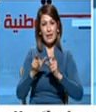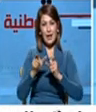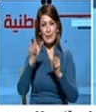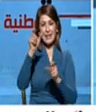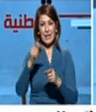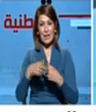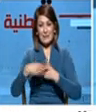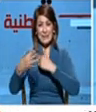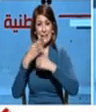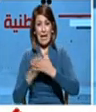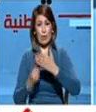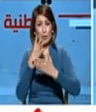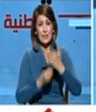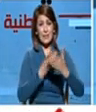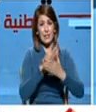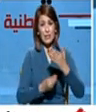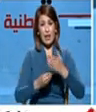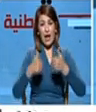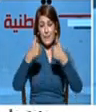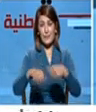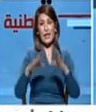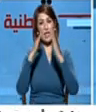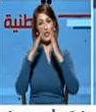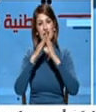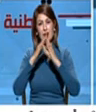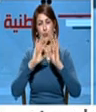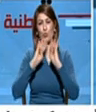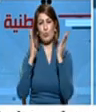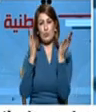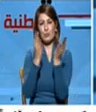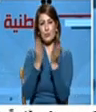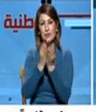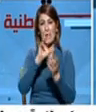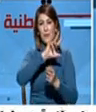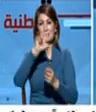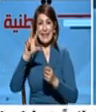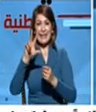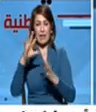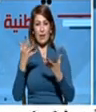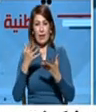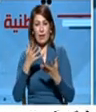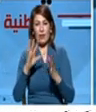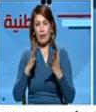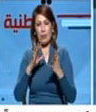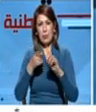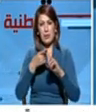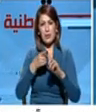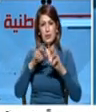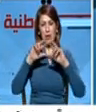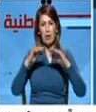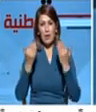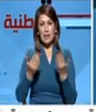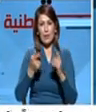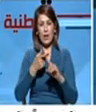استثنائها من الحجر الصحي العام او والمشاهدين ثلاثه ومزودي خدمات الانترنيت اللي متواجدين متوفرين